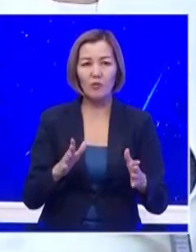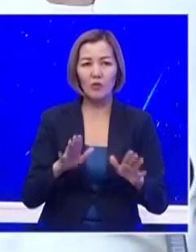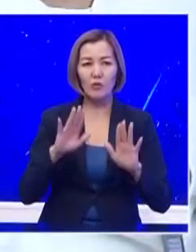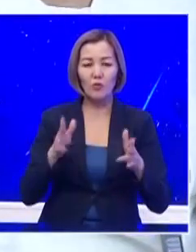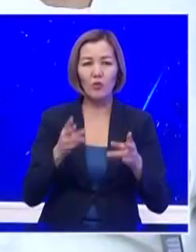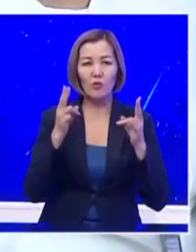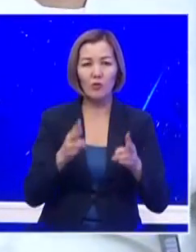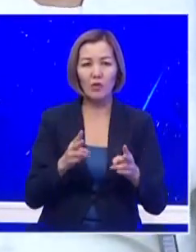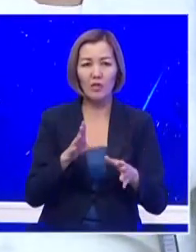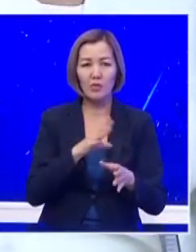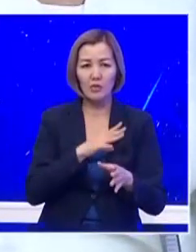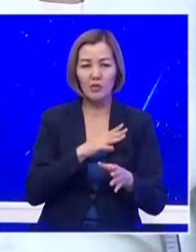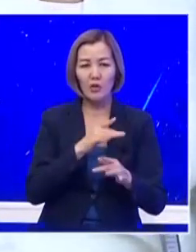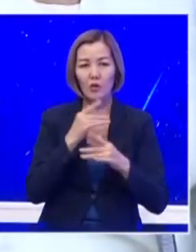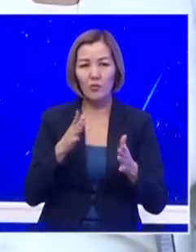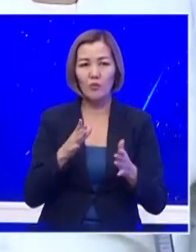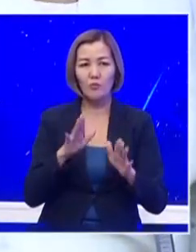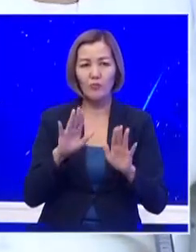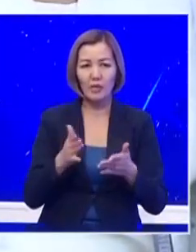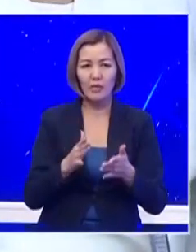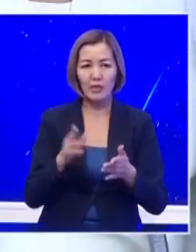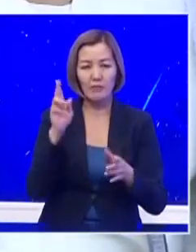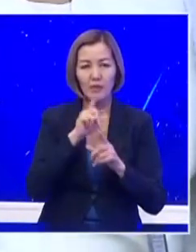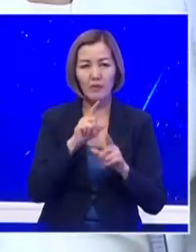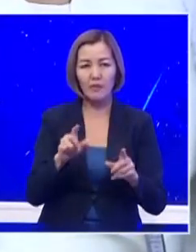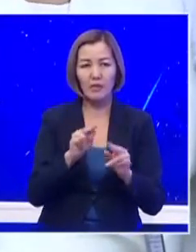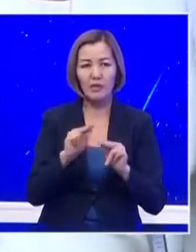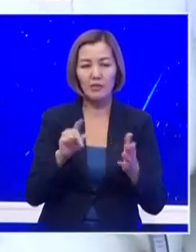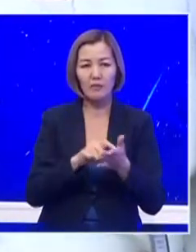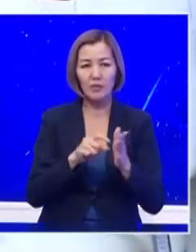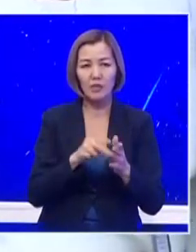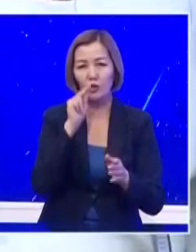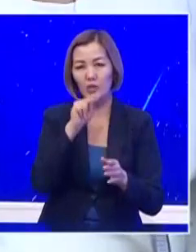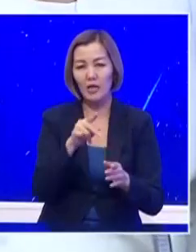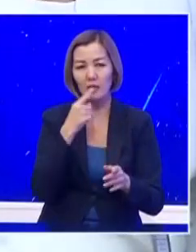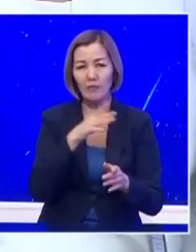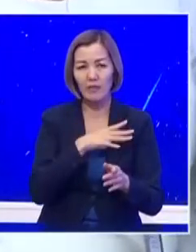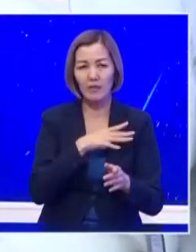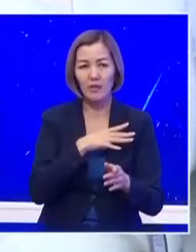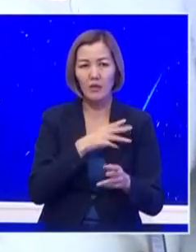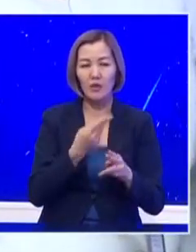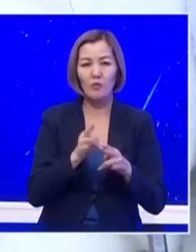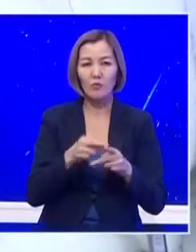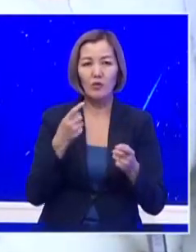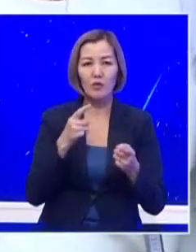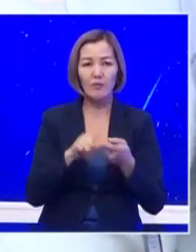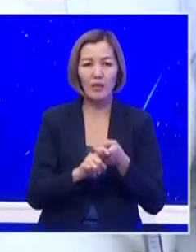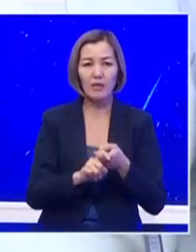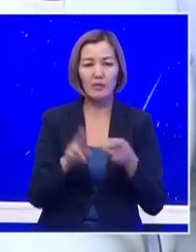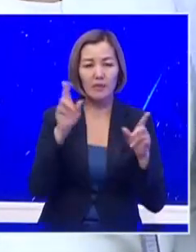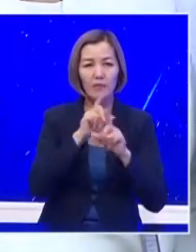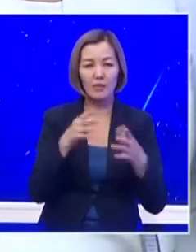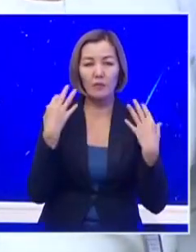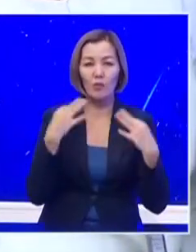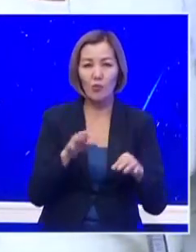оқиғаға ұшырап қалып жатса, көп жағдайда мектеп директорлары мен сынып жетекшілеріне кінә артып жатады. Осыған орай, мектептен тыс